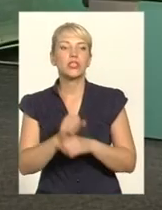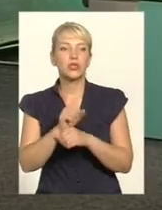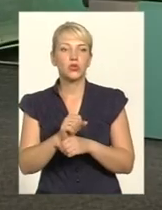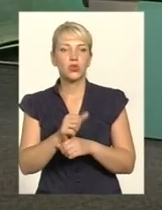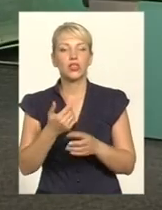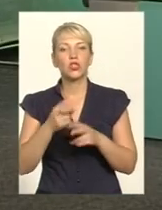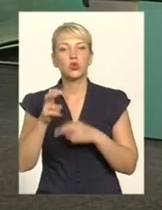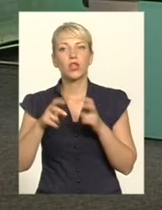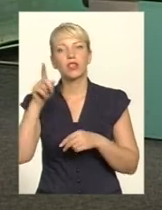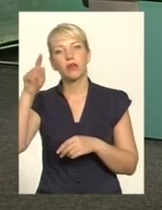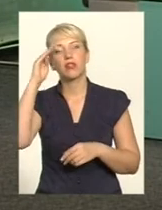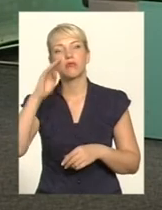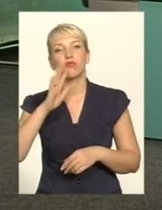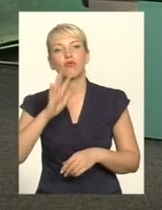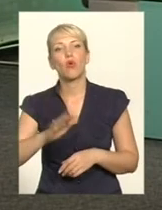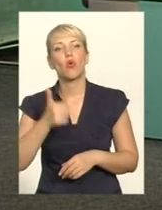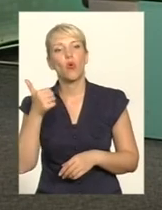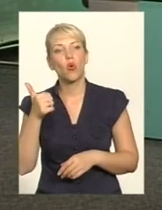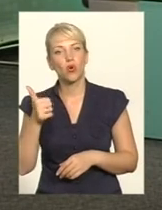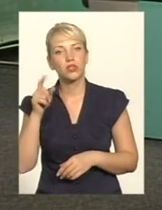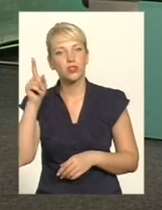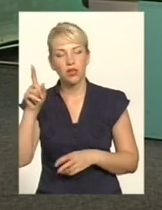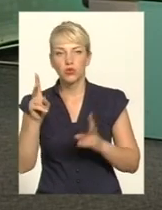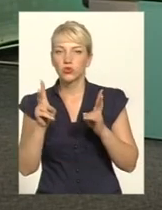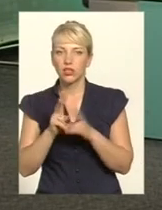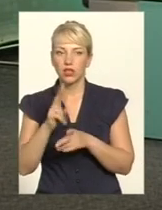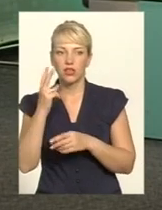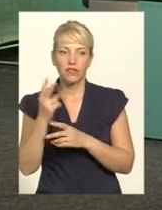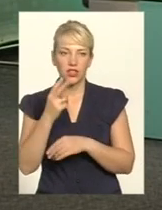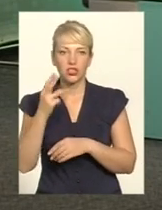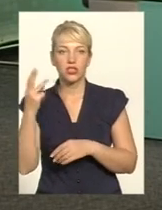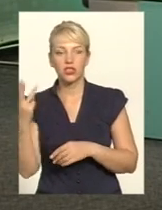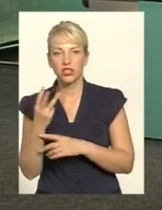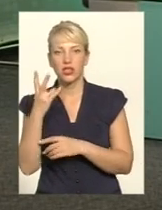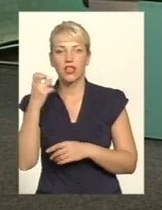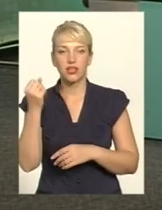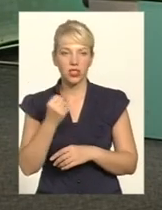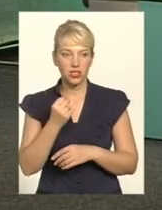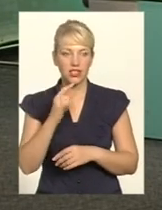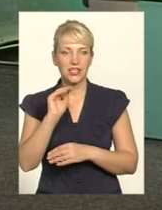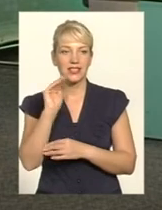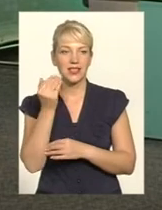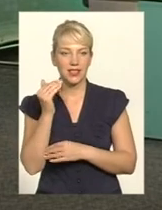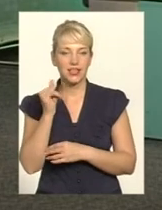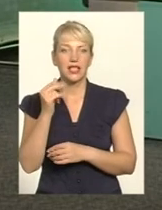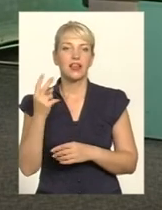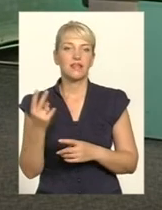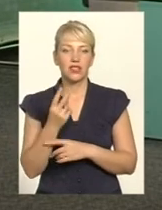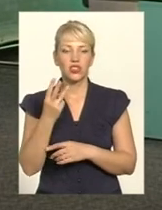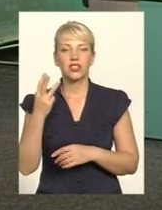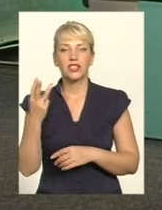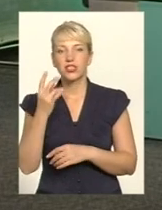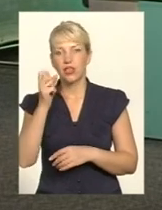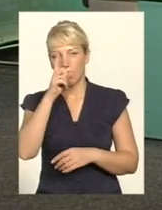хороший, тому що і зараз він там зустрічається двічі тричі на тиждень з дитиною, або там двічі тричі на місяць.